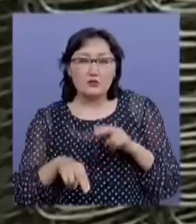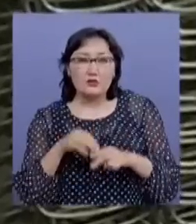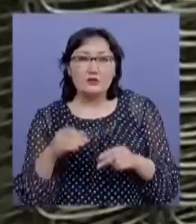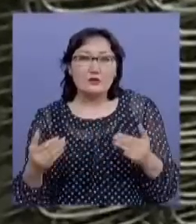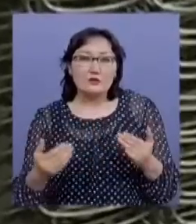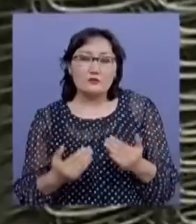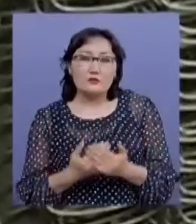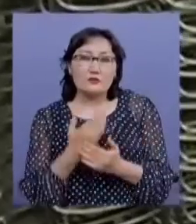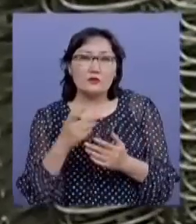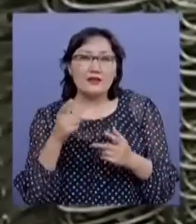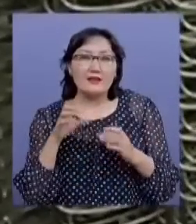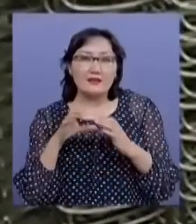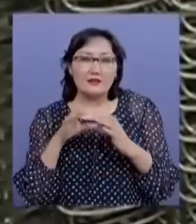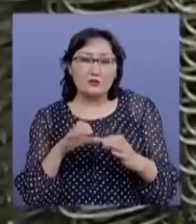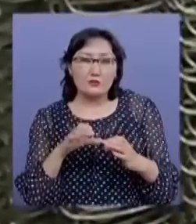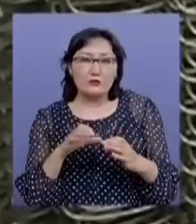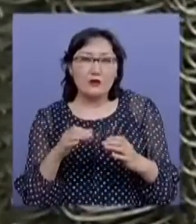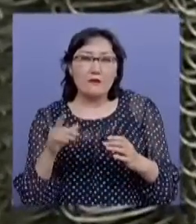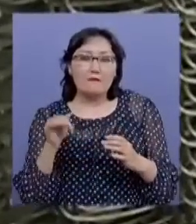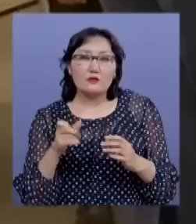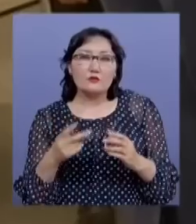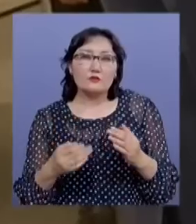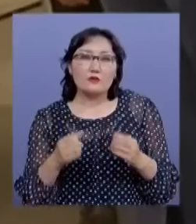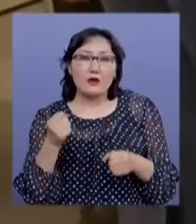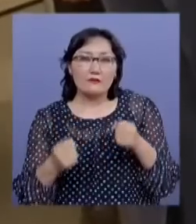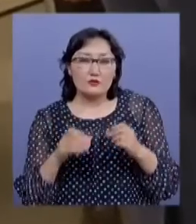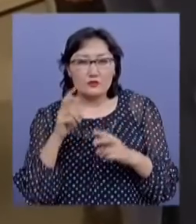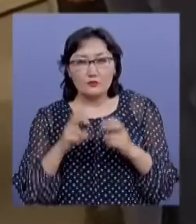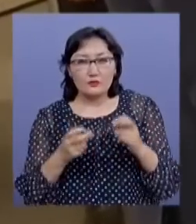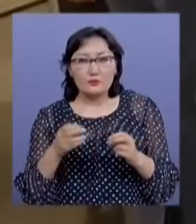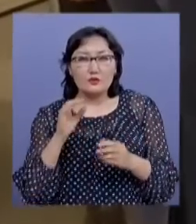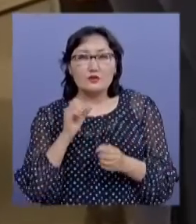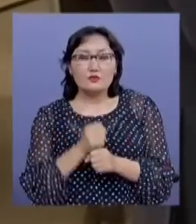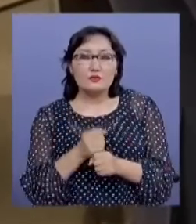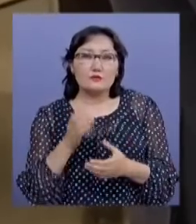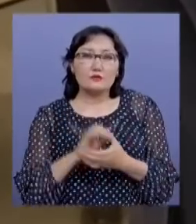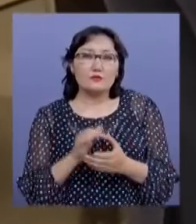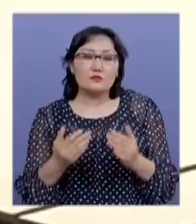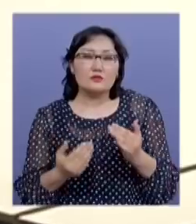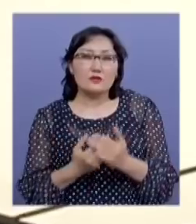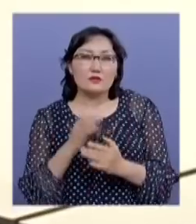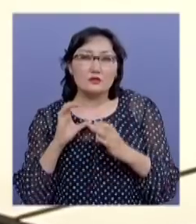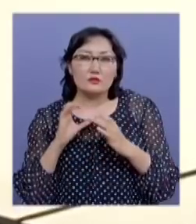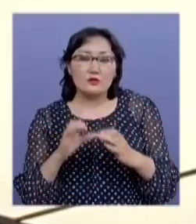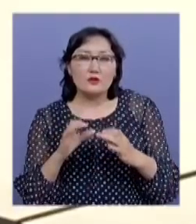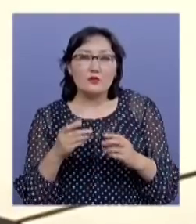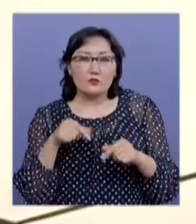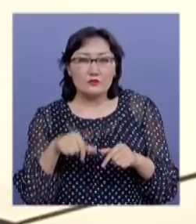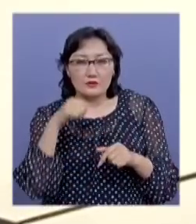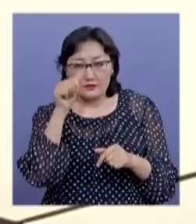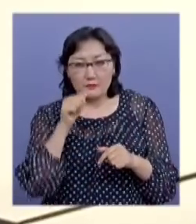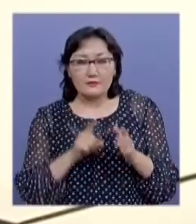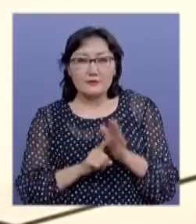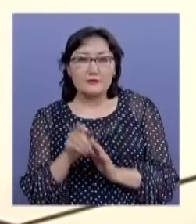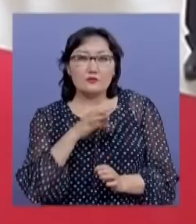заманауи электробус шығаратын Falcon Eurobus автозауытының жұмысымен де танысты. Жаңа электротранспорт осы айдан бастап Төле би көшесімен жүретін